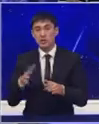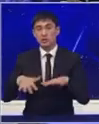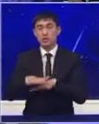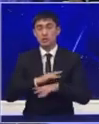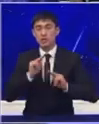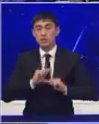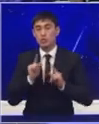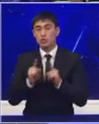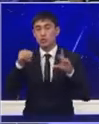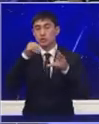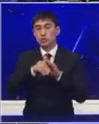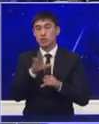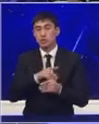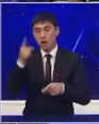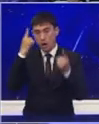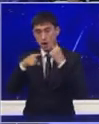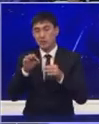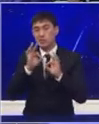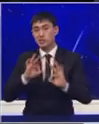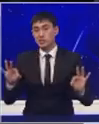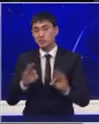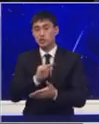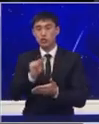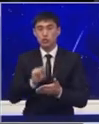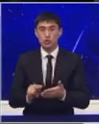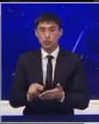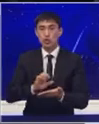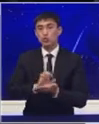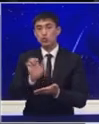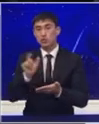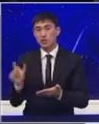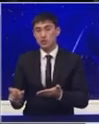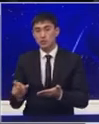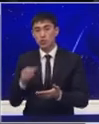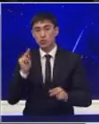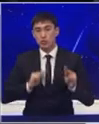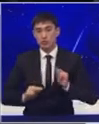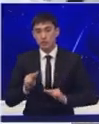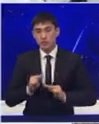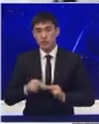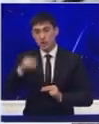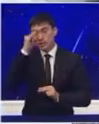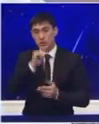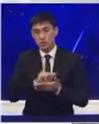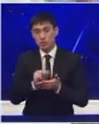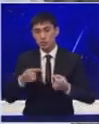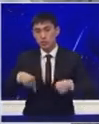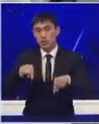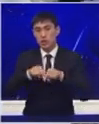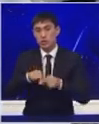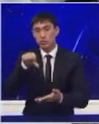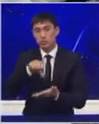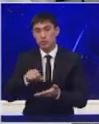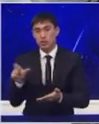еңбек сіңірген тұлға. Ақын, сазгер, жазушы, журналист, ұстаз. Қазақстан жазушылар және журналистер одағының